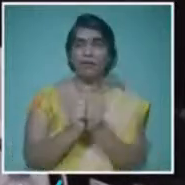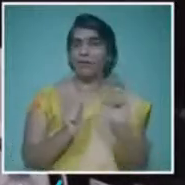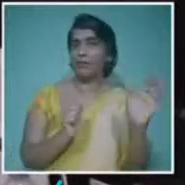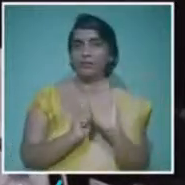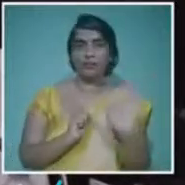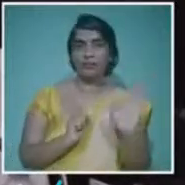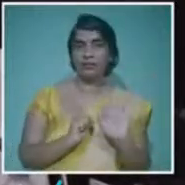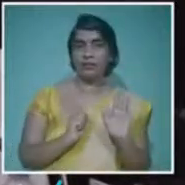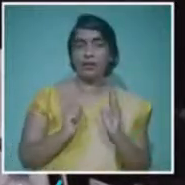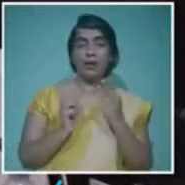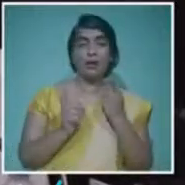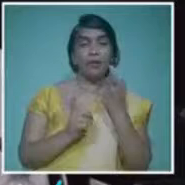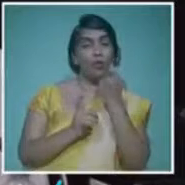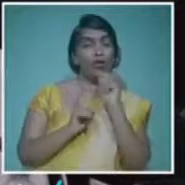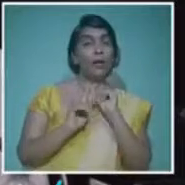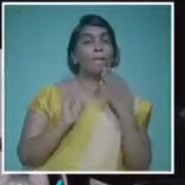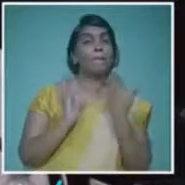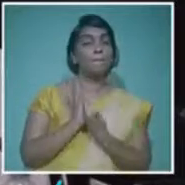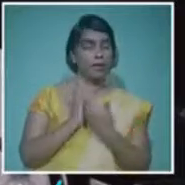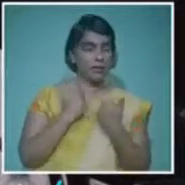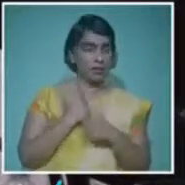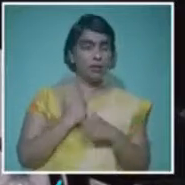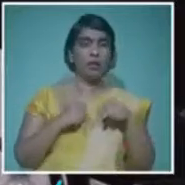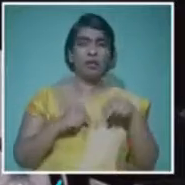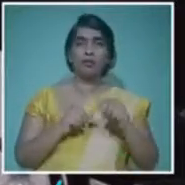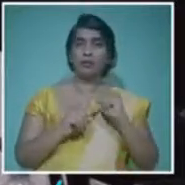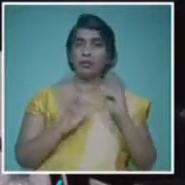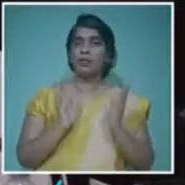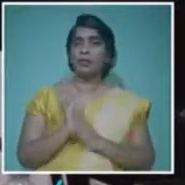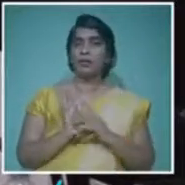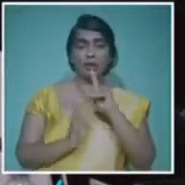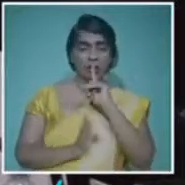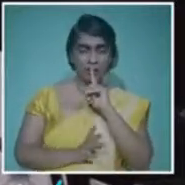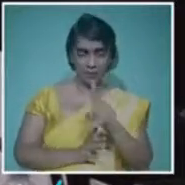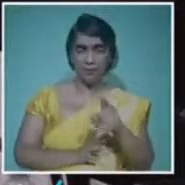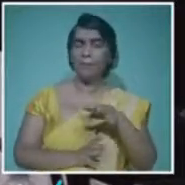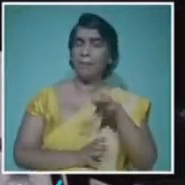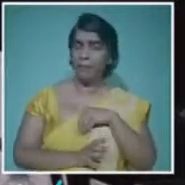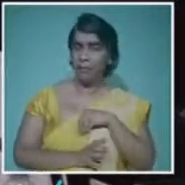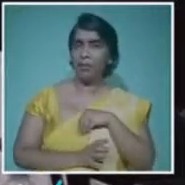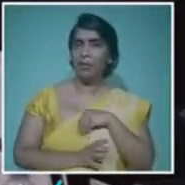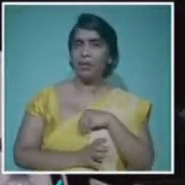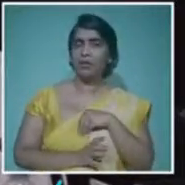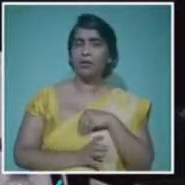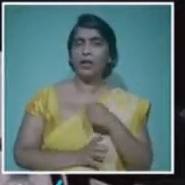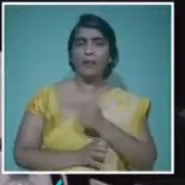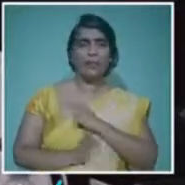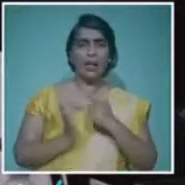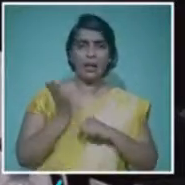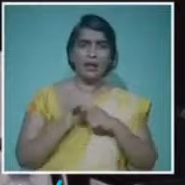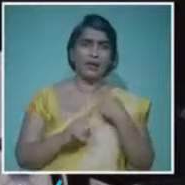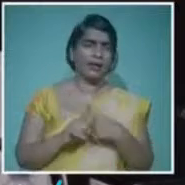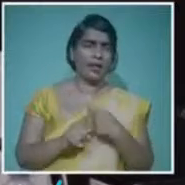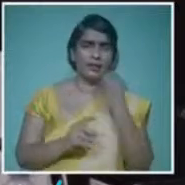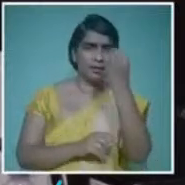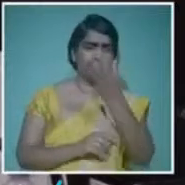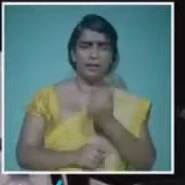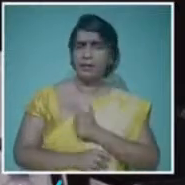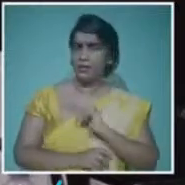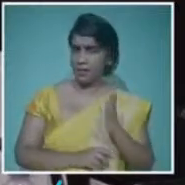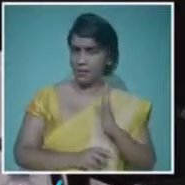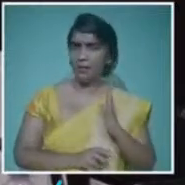මැක්‍රෝ ආර්ථිකය හදන්න ඕනේ. අද අගමැතිතුමා කියපු එකක එකඟයි. කවුද කැමති බදු ගහනවට? කවුරුත් කැමති නැහැ.